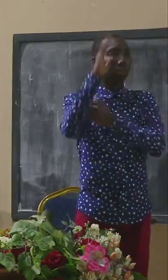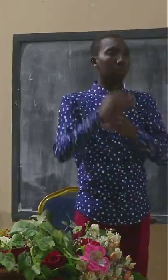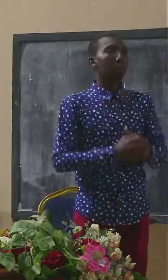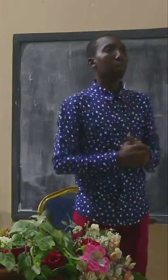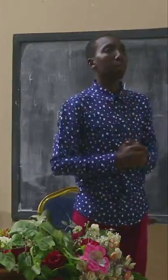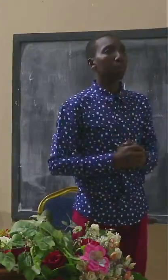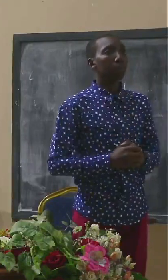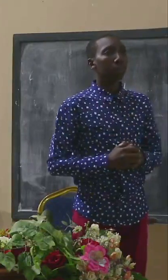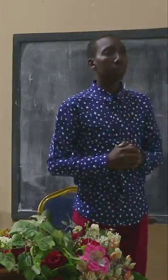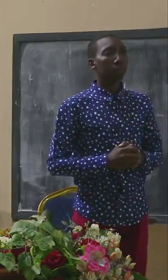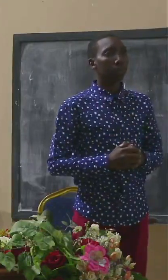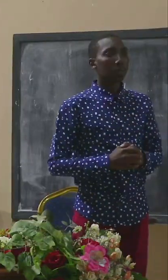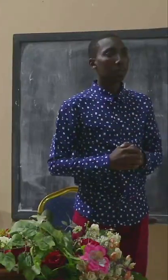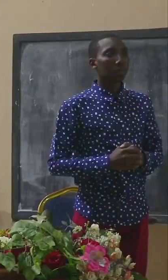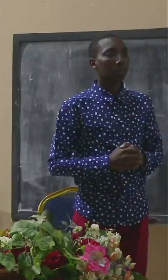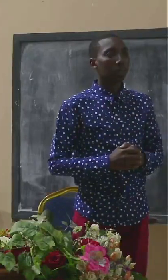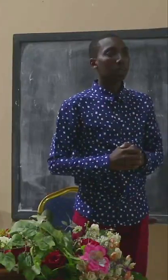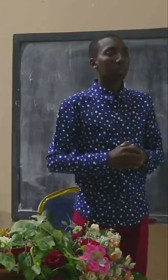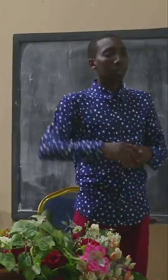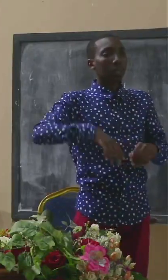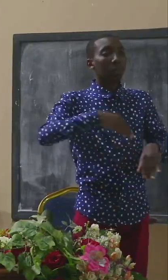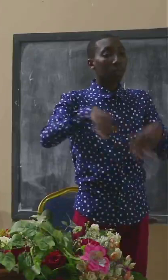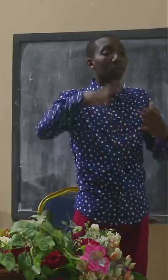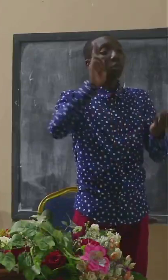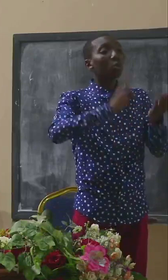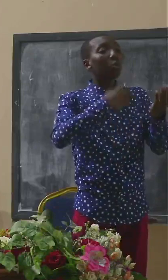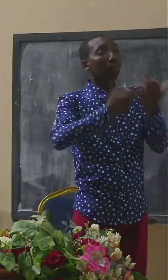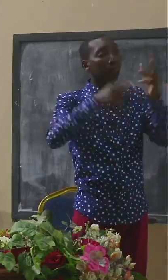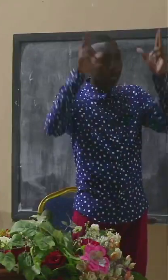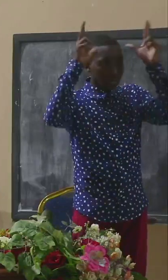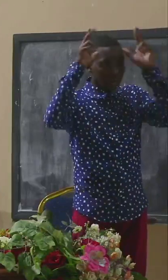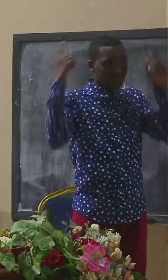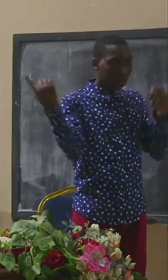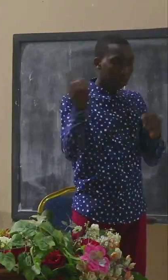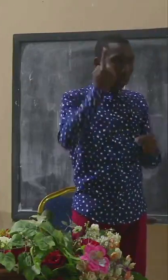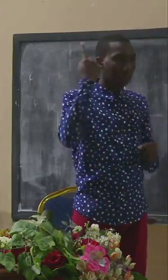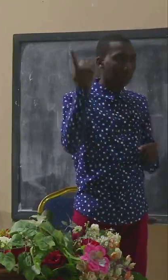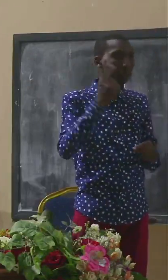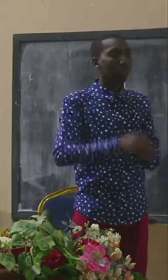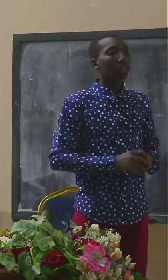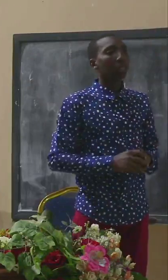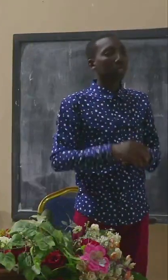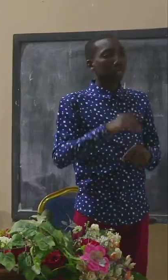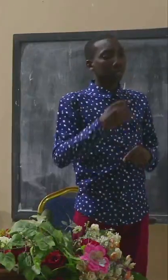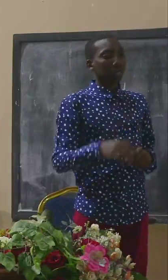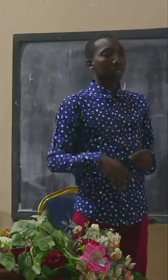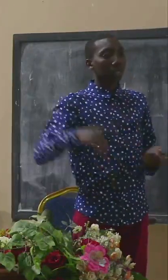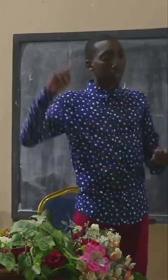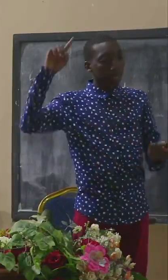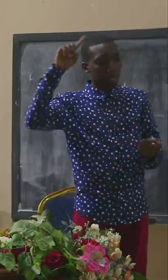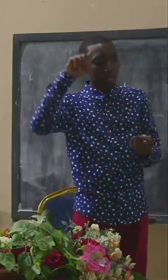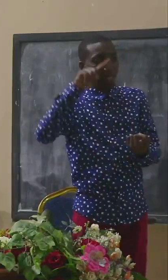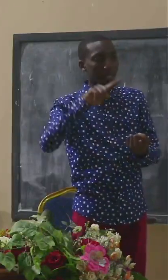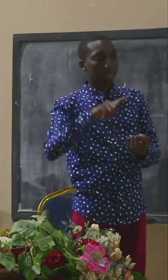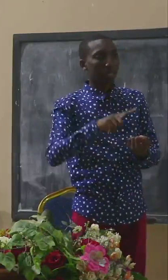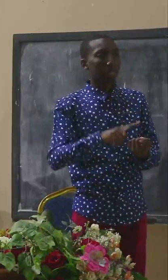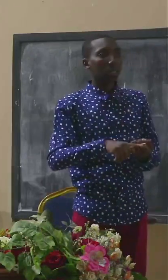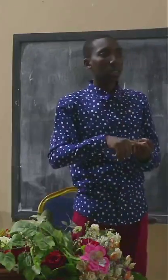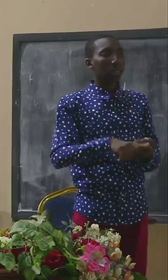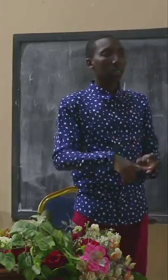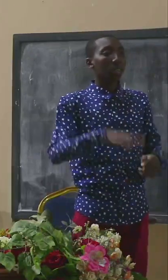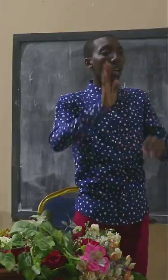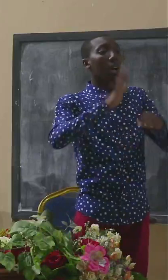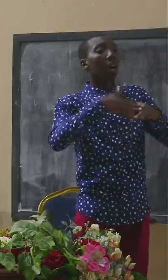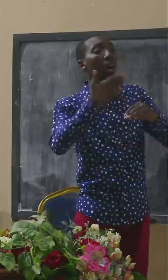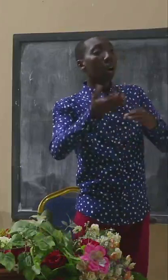Dieu. Inamwangushaka. Fait tomber Satan. Jusqu'à ce que. Après le